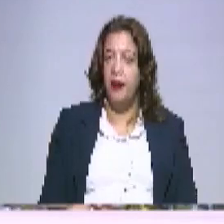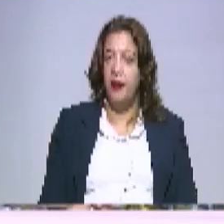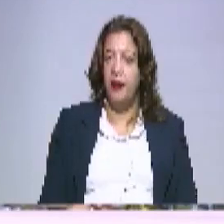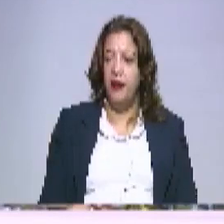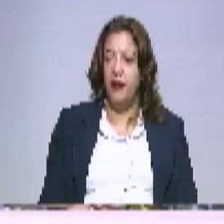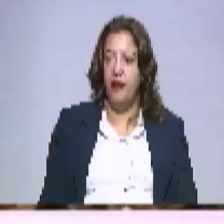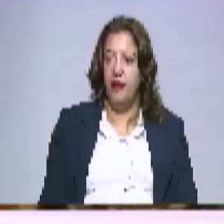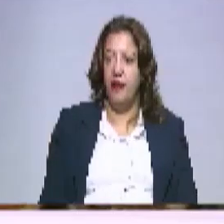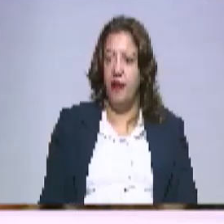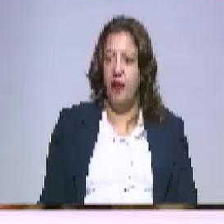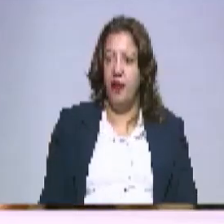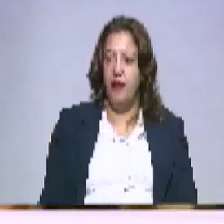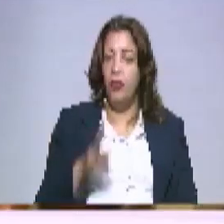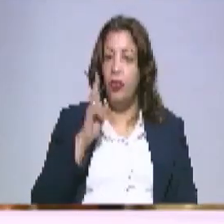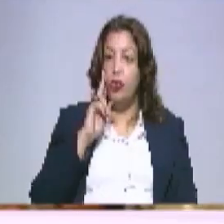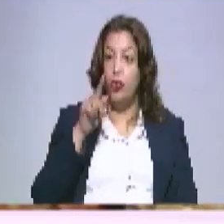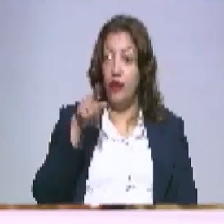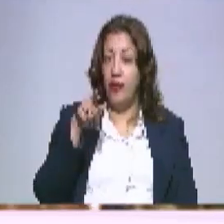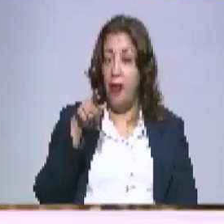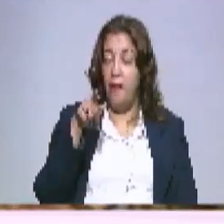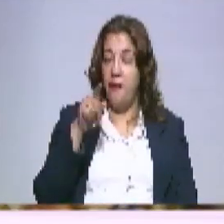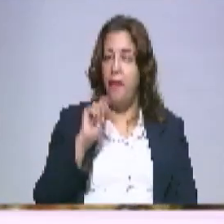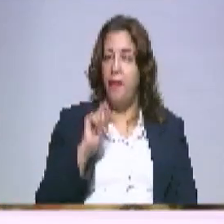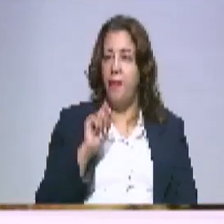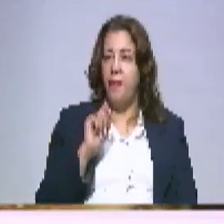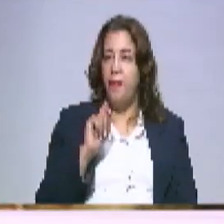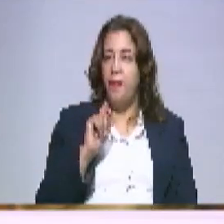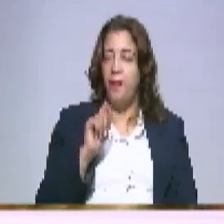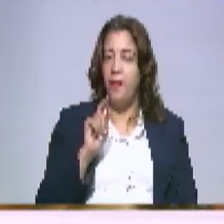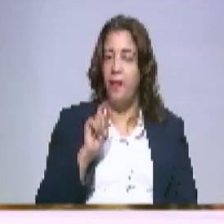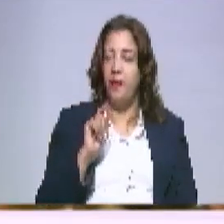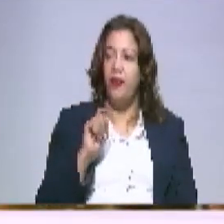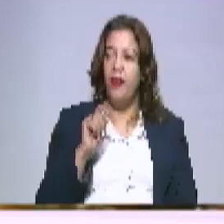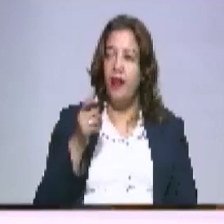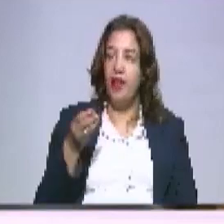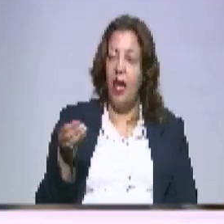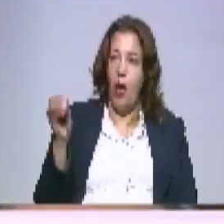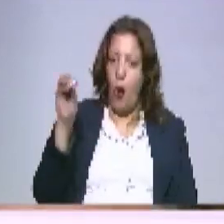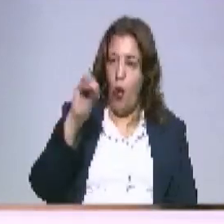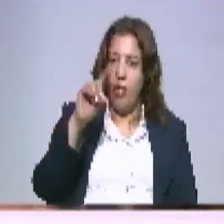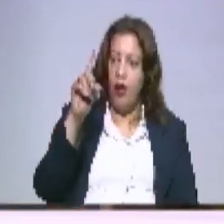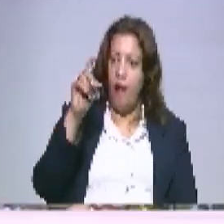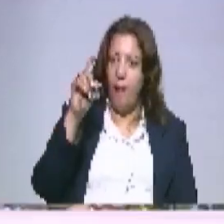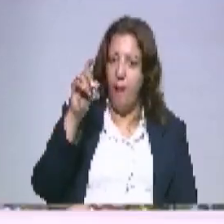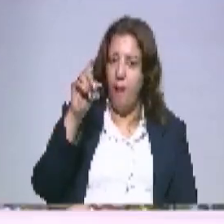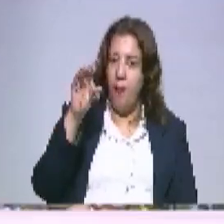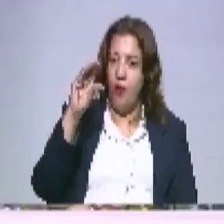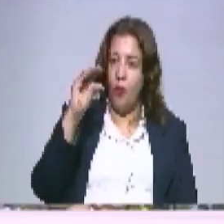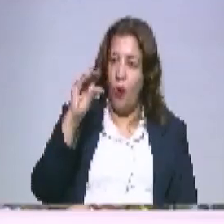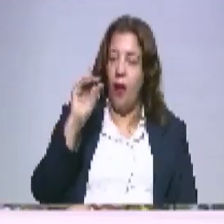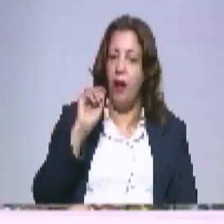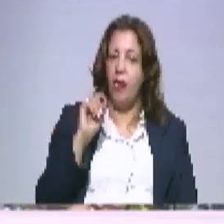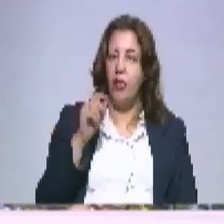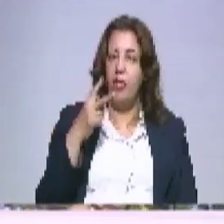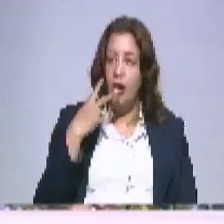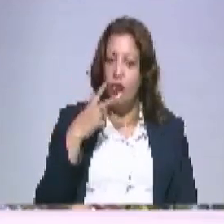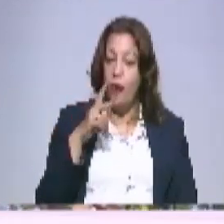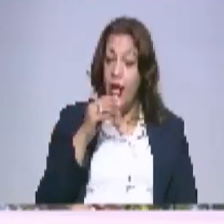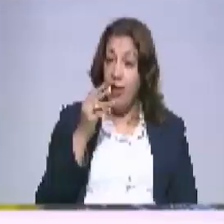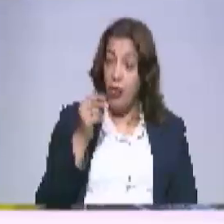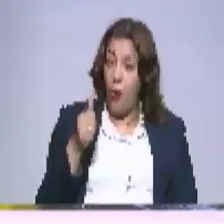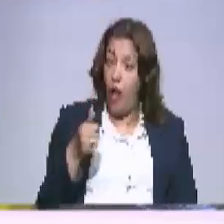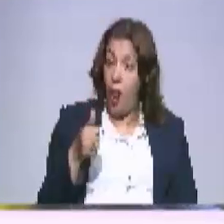خلاص كده احنا خدنا الشعريه بتاعتنا اهي، هنبتدي ننزل بشويه ميه صغيرين كده، شويه صغيرين